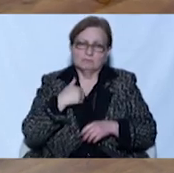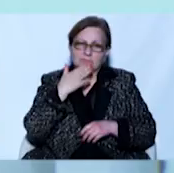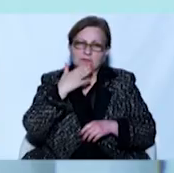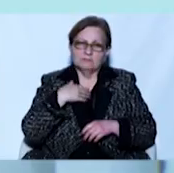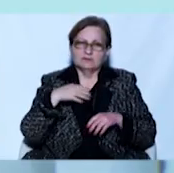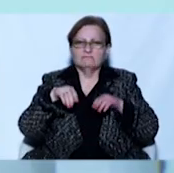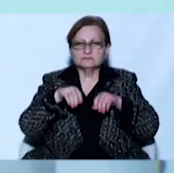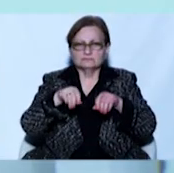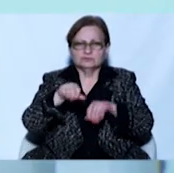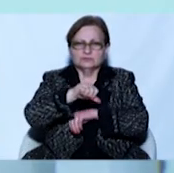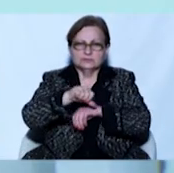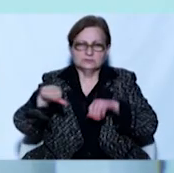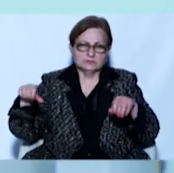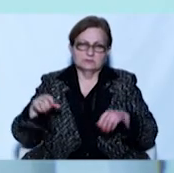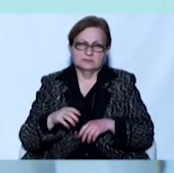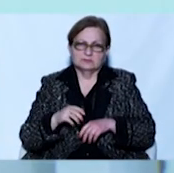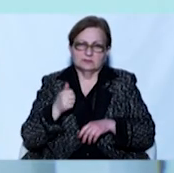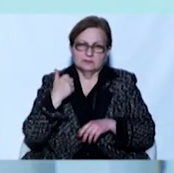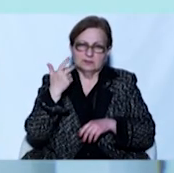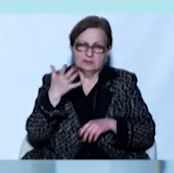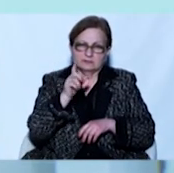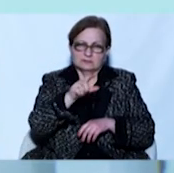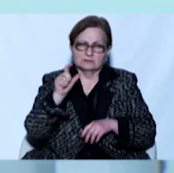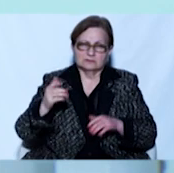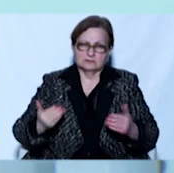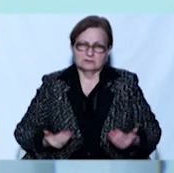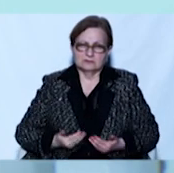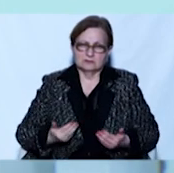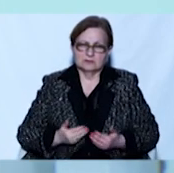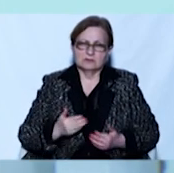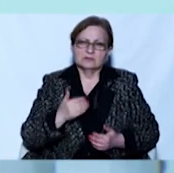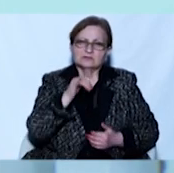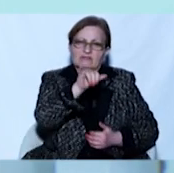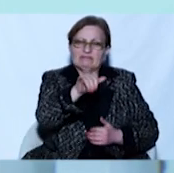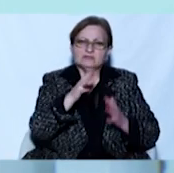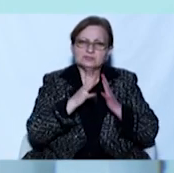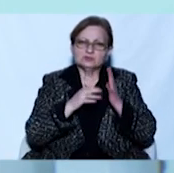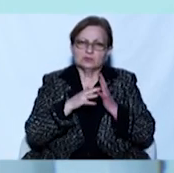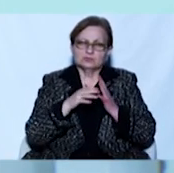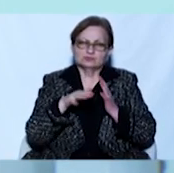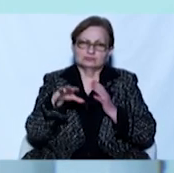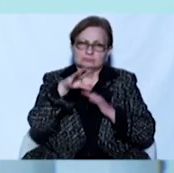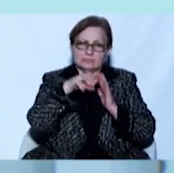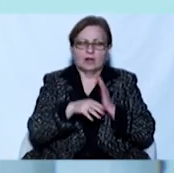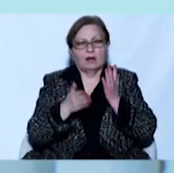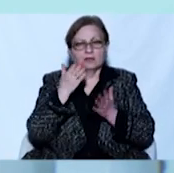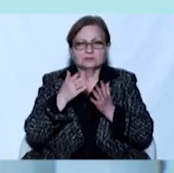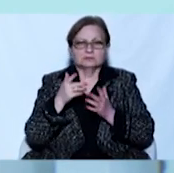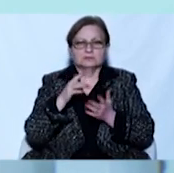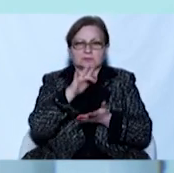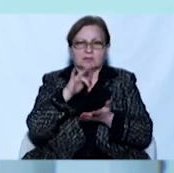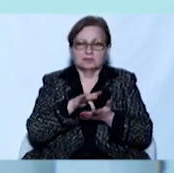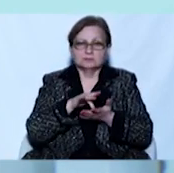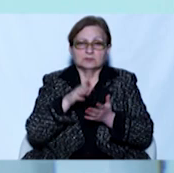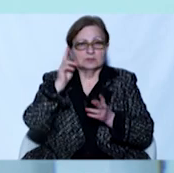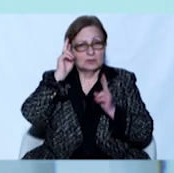ქვიშიანი სანაპირო. რამდენი ადამიანი ცხოვრობს თქვენ სოფელში ან ქალაქში? თუ არ